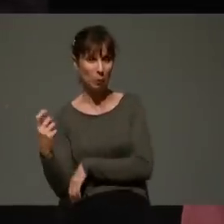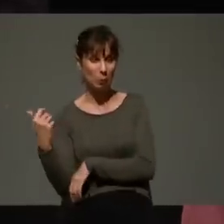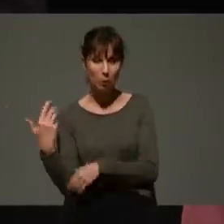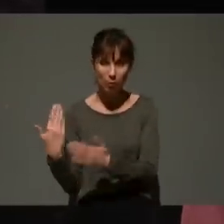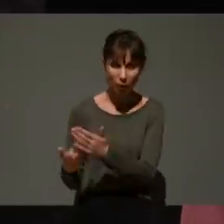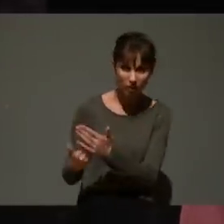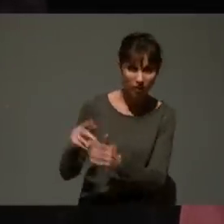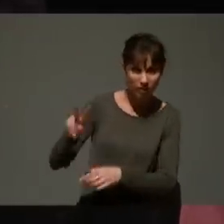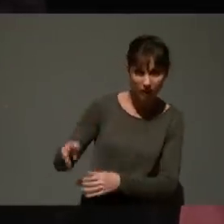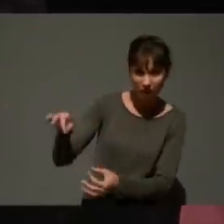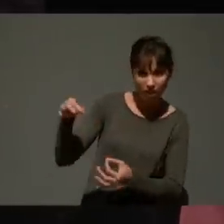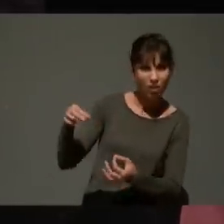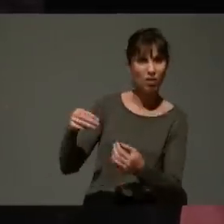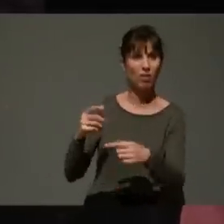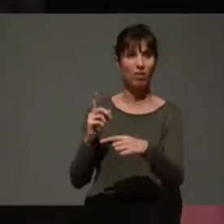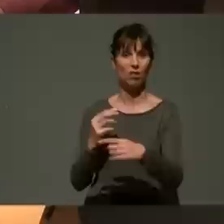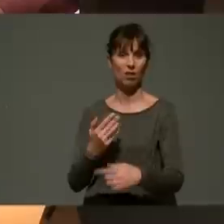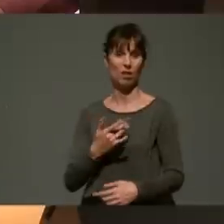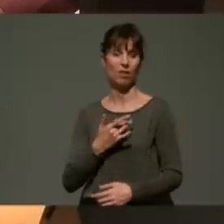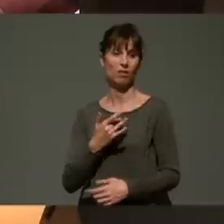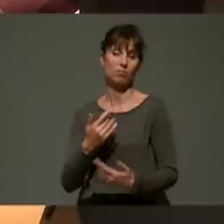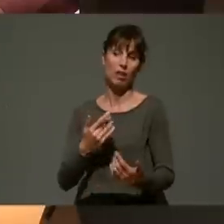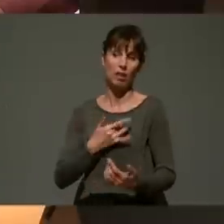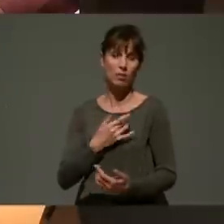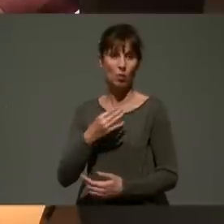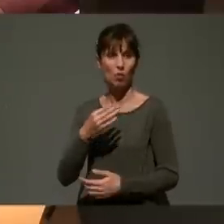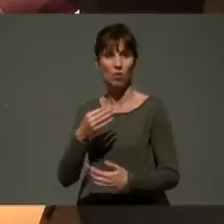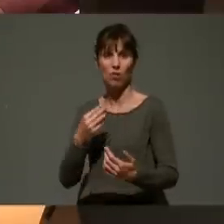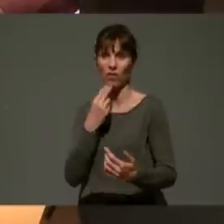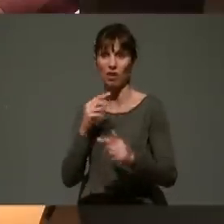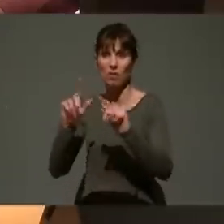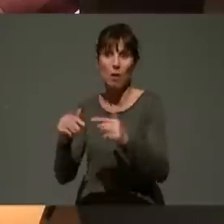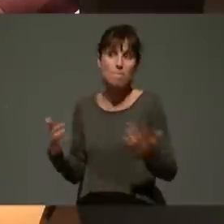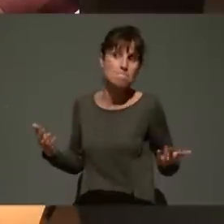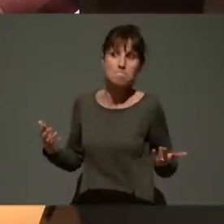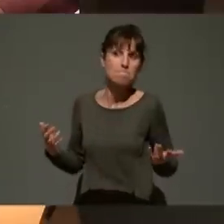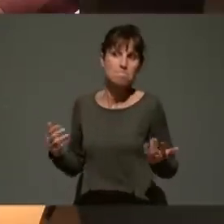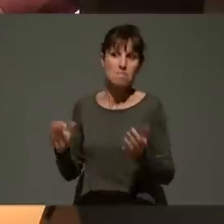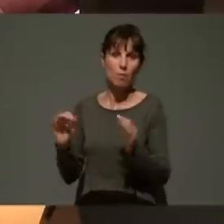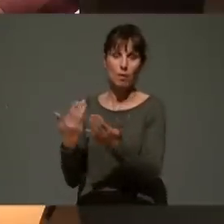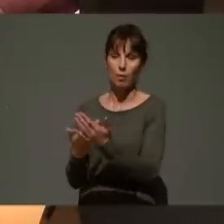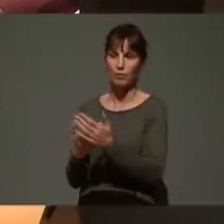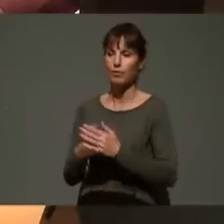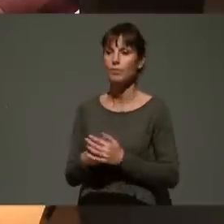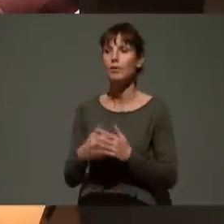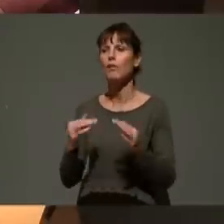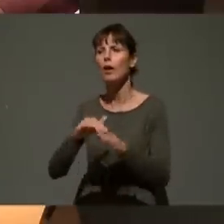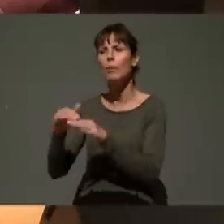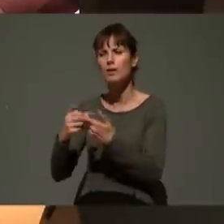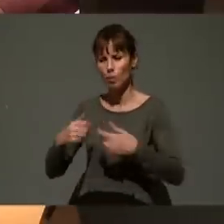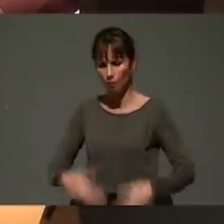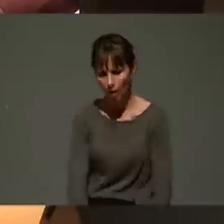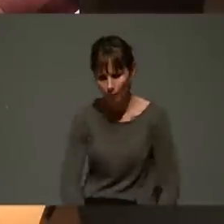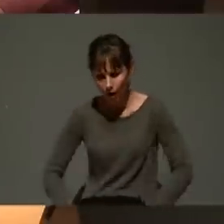ont montré véritablement l'efficacité. Donc ça il faut être clair là-dessus. Après, les bas de contention, ben oui,